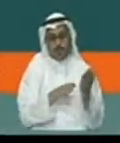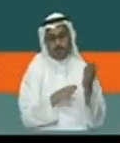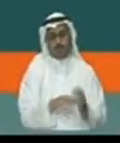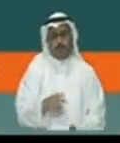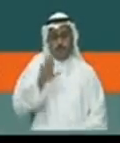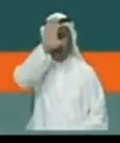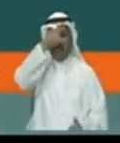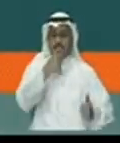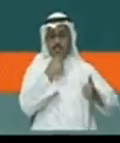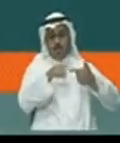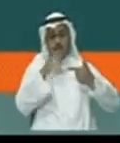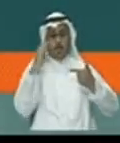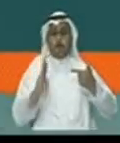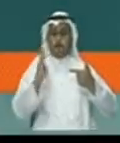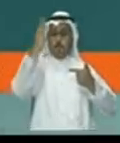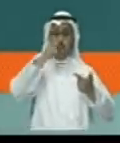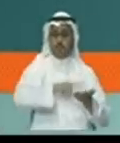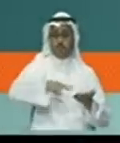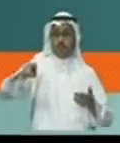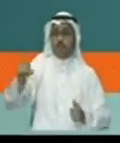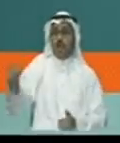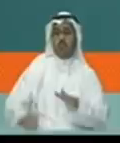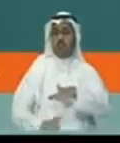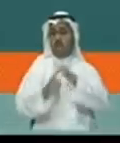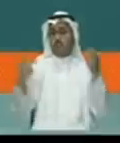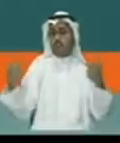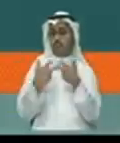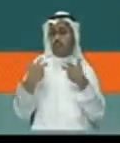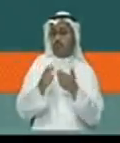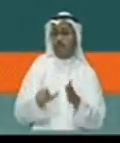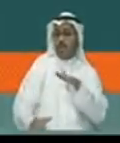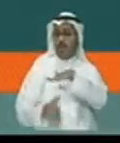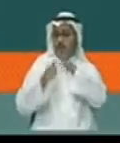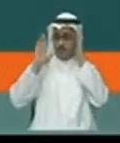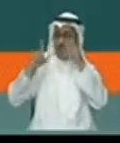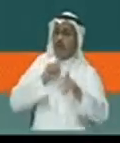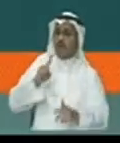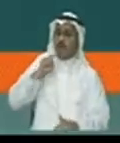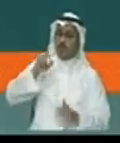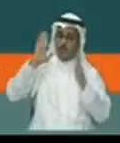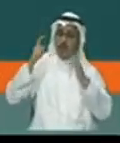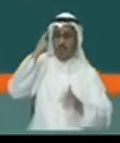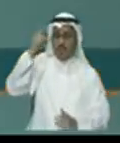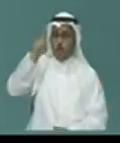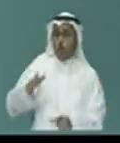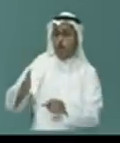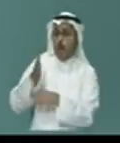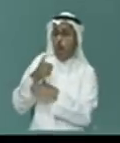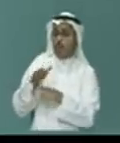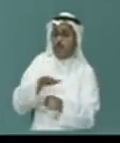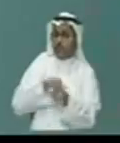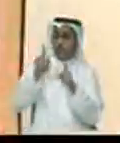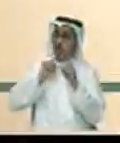خادم الحرمين الشريفين وسمو ولي العهد يهنئان الدوق الأكبر لدوقية لوكسمبورغ الكبرى بمناسبة ذكرى اليوم الوطني لبلاده.